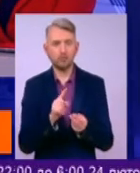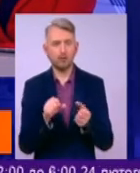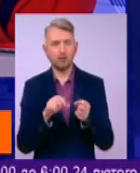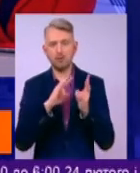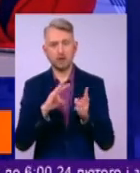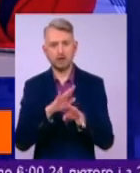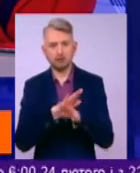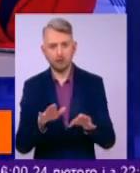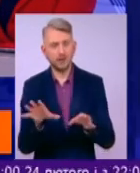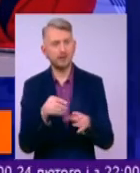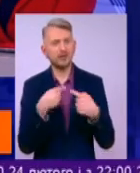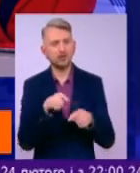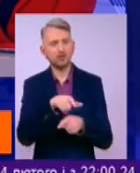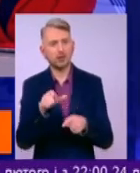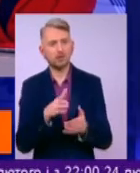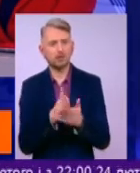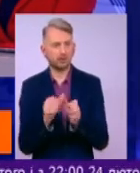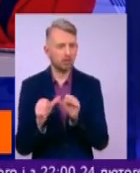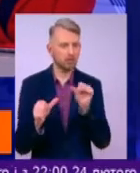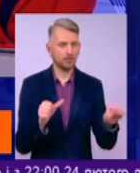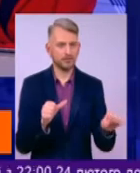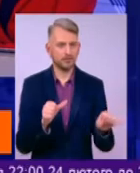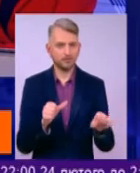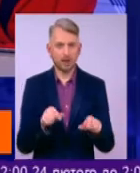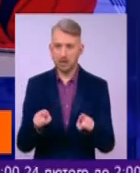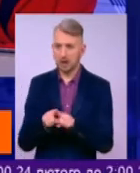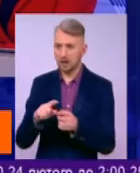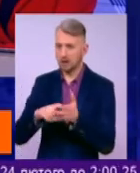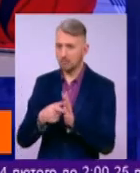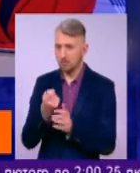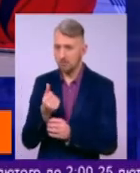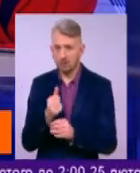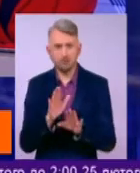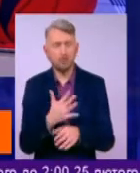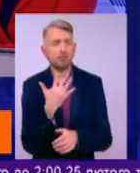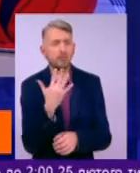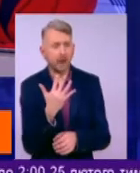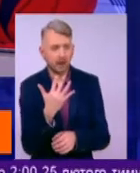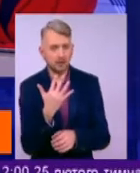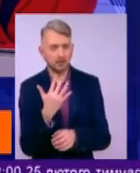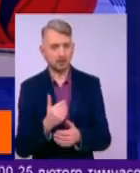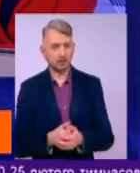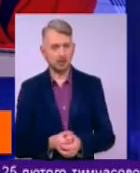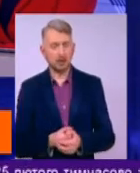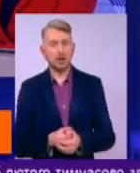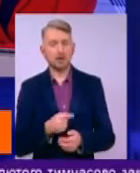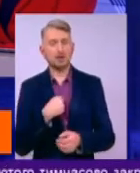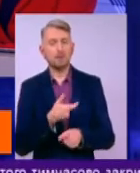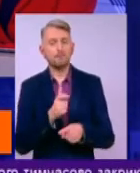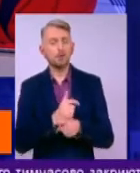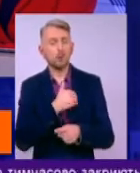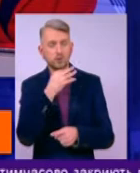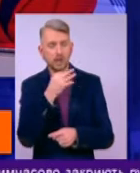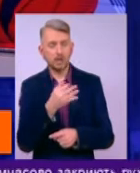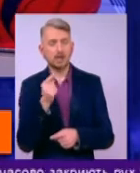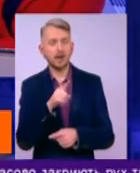Всі інші люди знаходяться поза межами. То і ведеться відеозапис. Кімнат, їх всього 5 на всю Україну, дві з яких в Києві. Так я вам більше хочу сказати, що